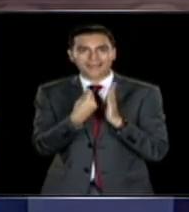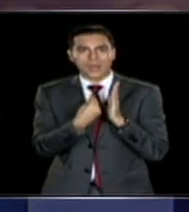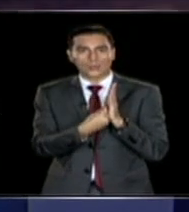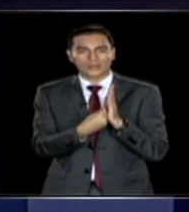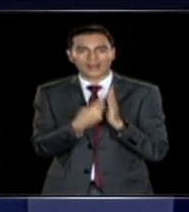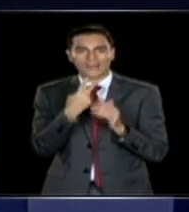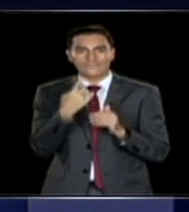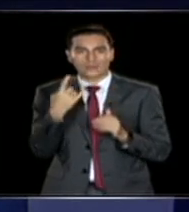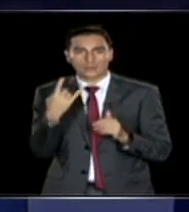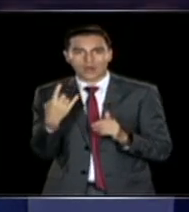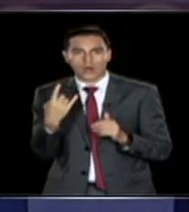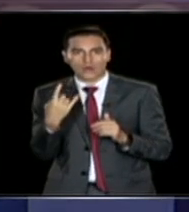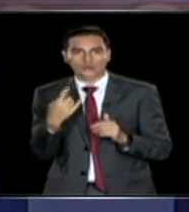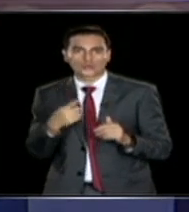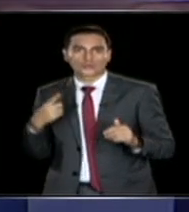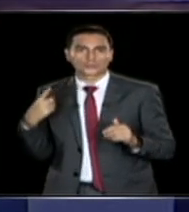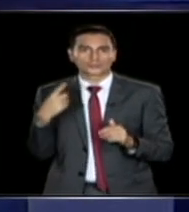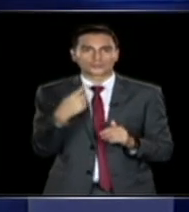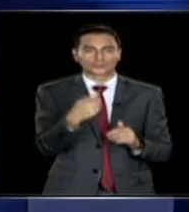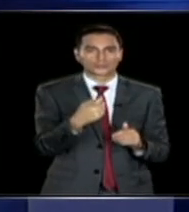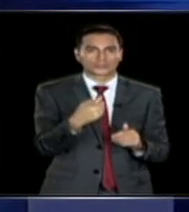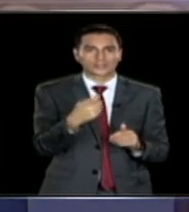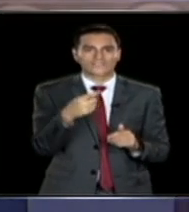في 25 ديسمبر.